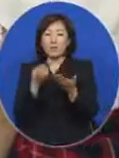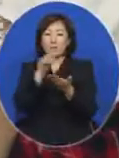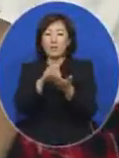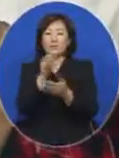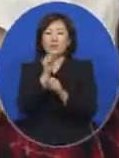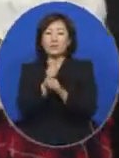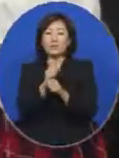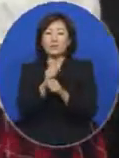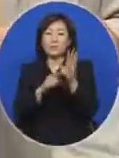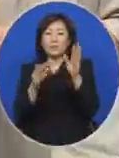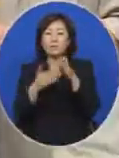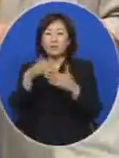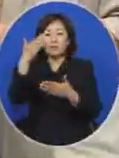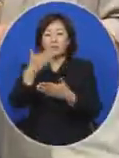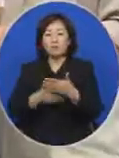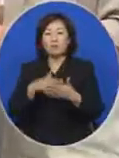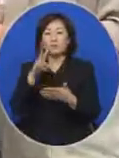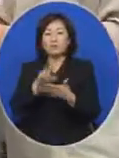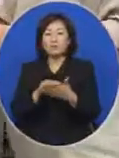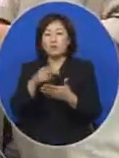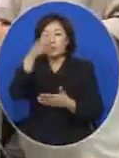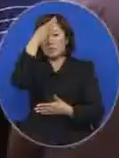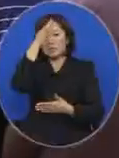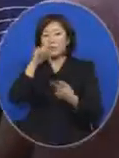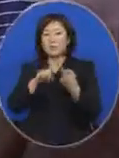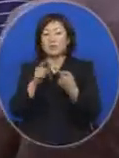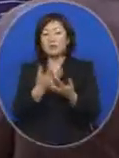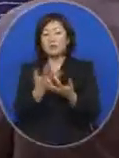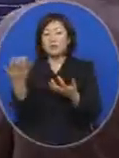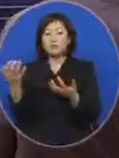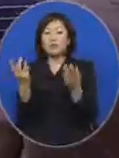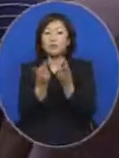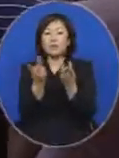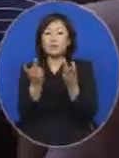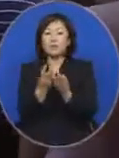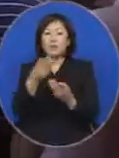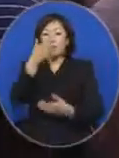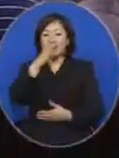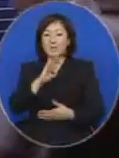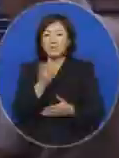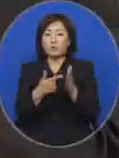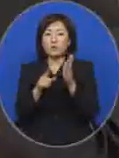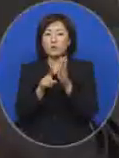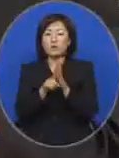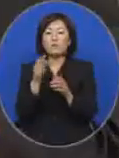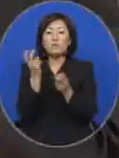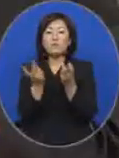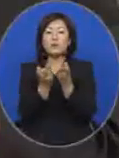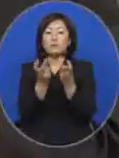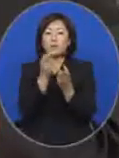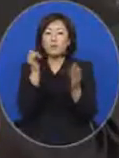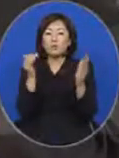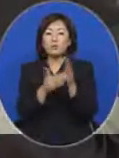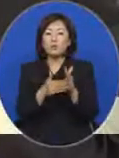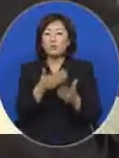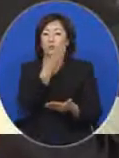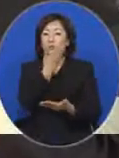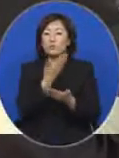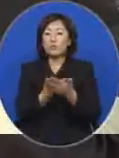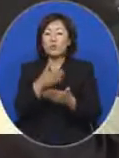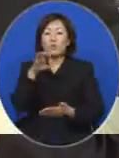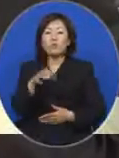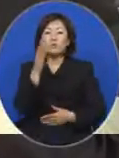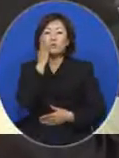방침입니다. 남은 과제는 기술 유출 우려에 대한 대책과 다양한 이윤 창출 모델 만들기입니다. 최고의 잠재력을 갖춘